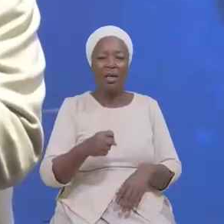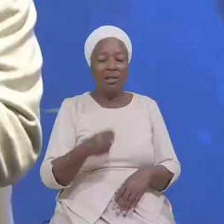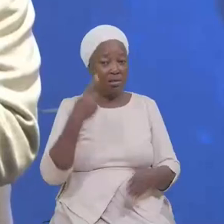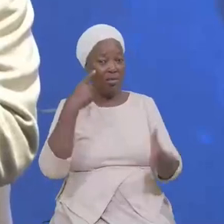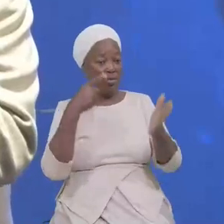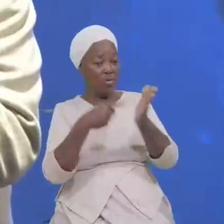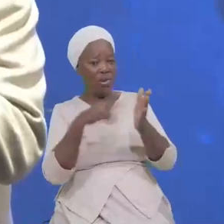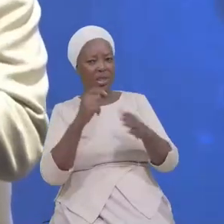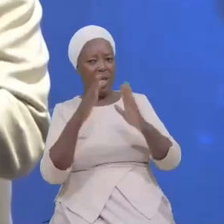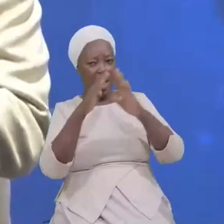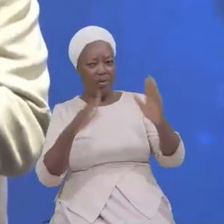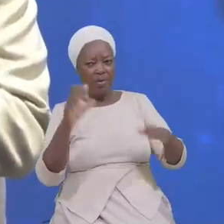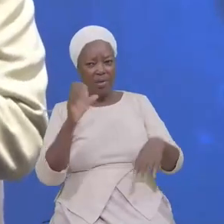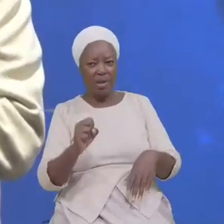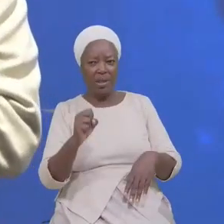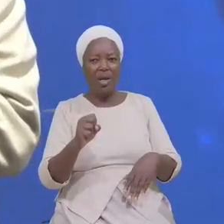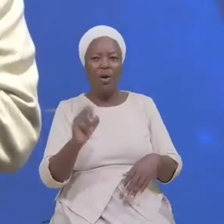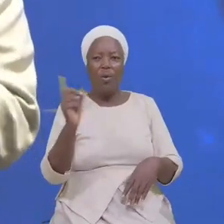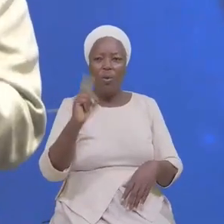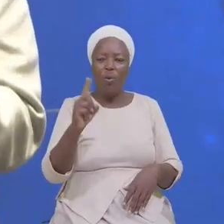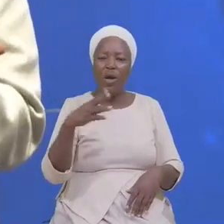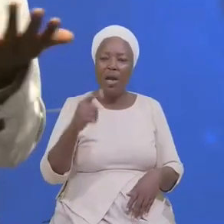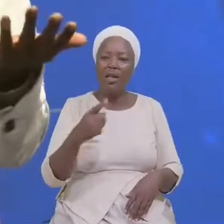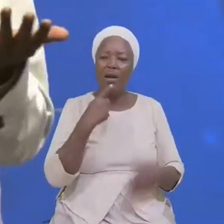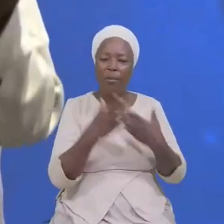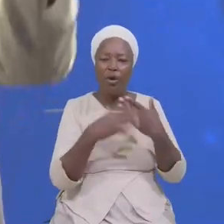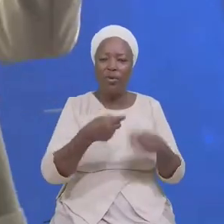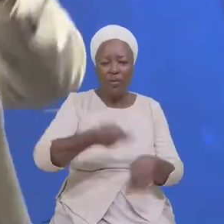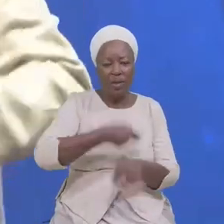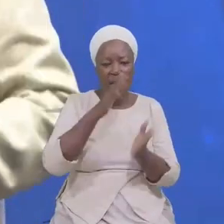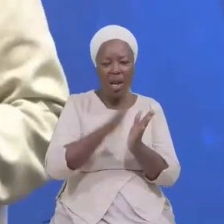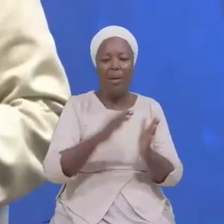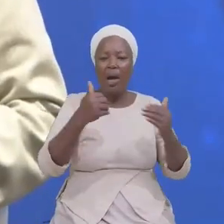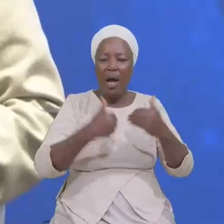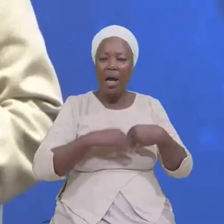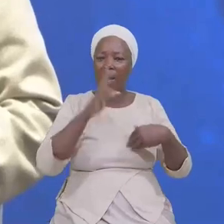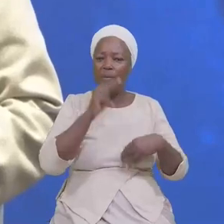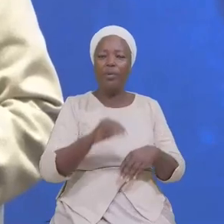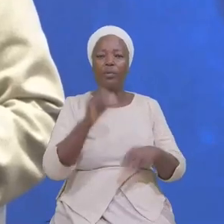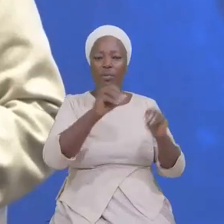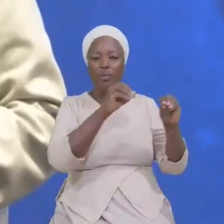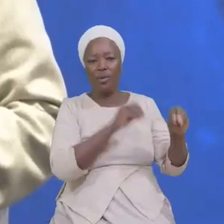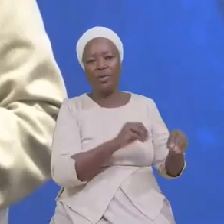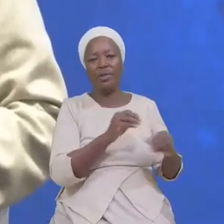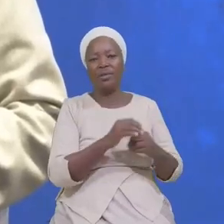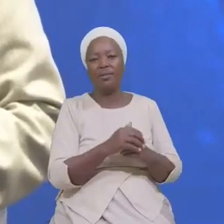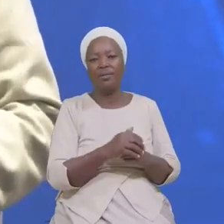pouvait reconnaître les maisons où le sang de l'agneau a été.